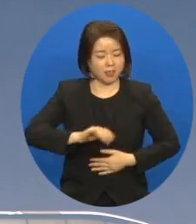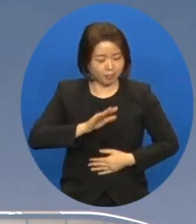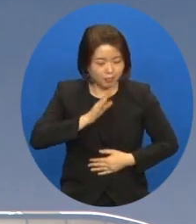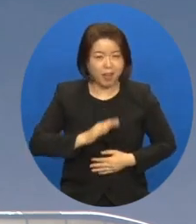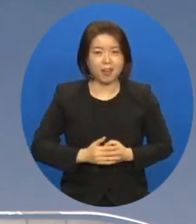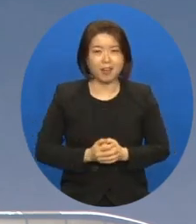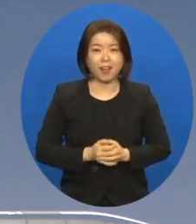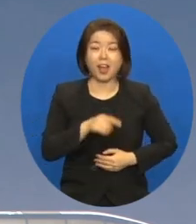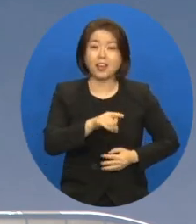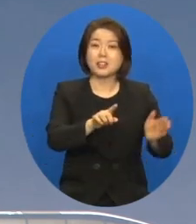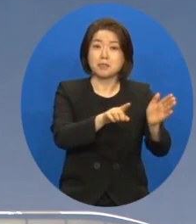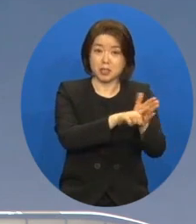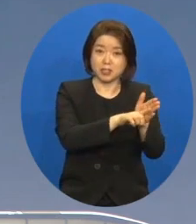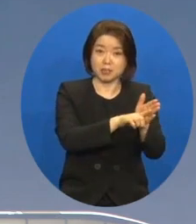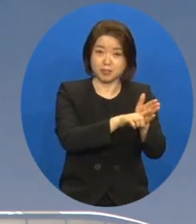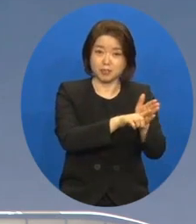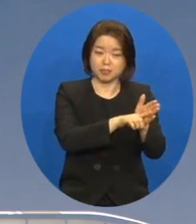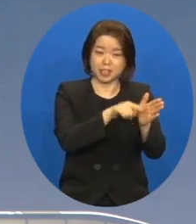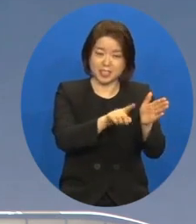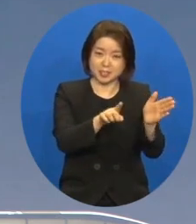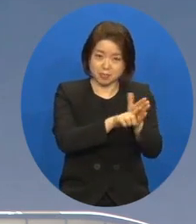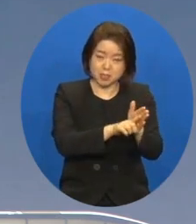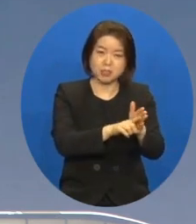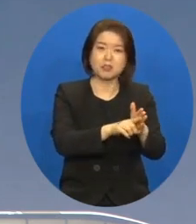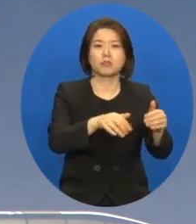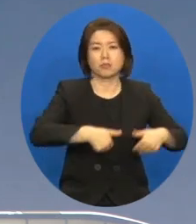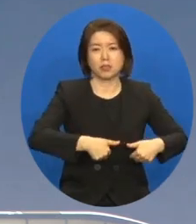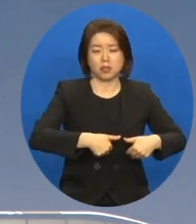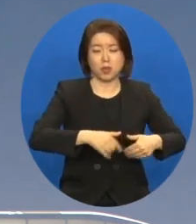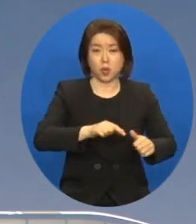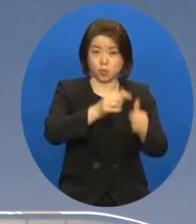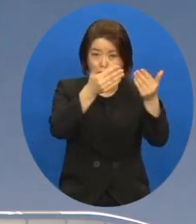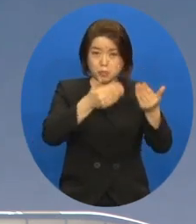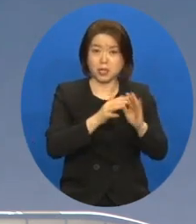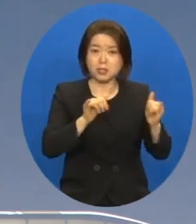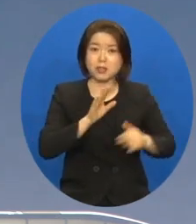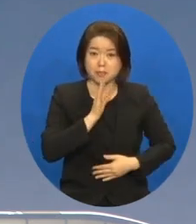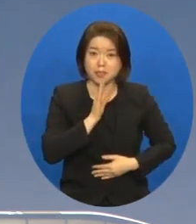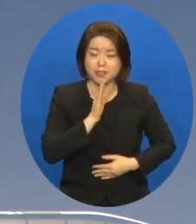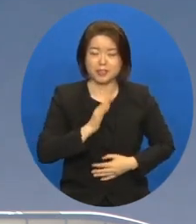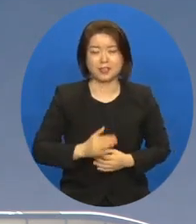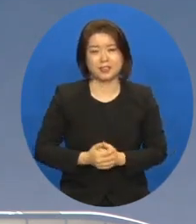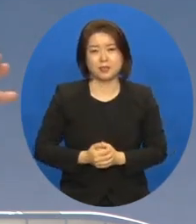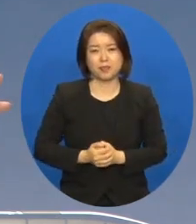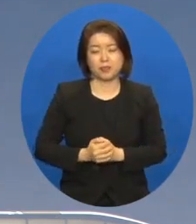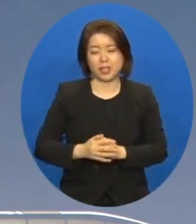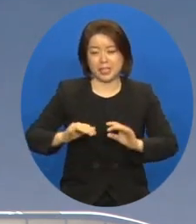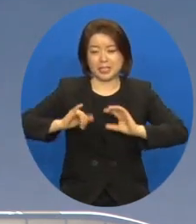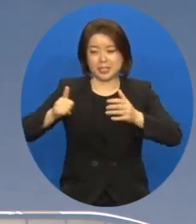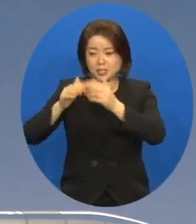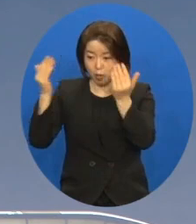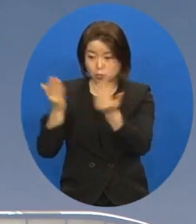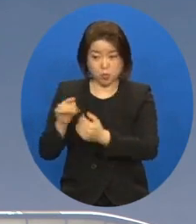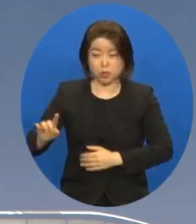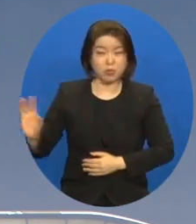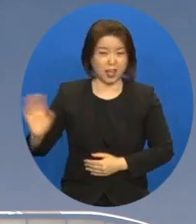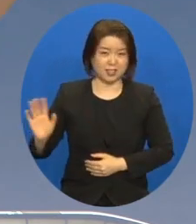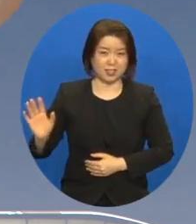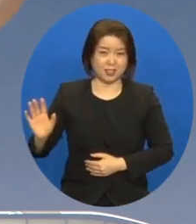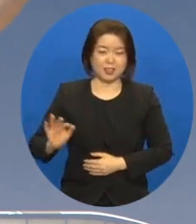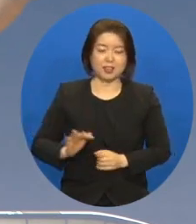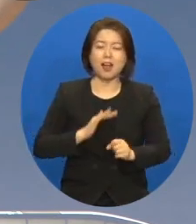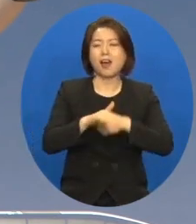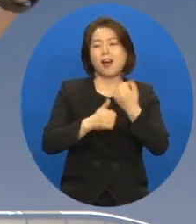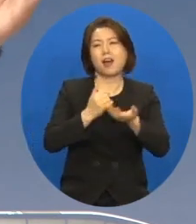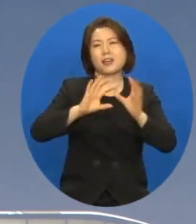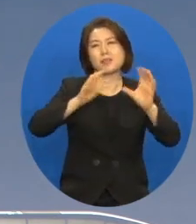이 믿음, 이 믿음이 있어야 구원받은 사람. 세상이 전부가 아니다. 하나님의